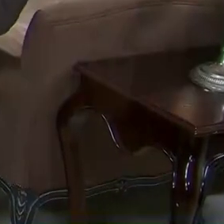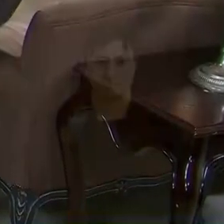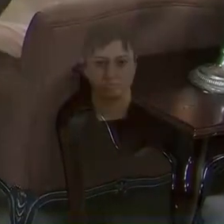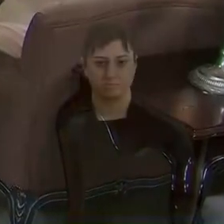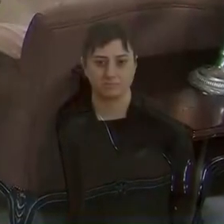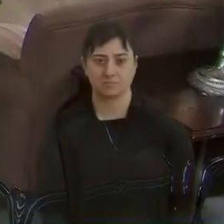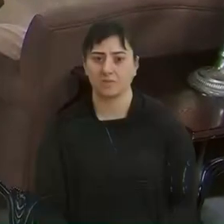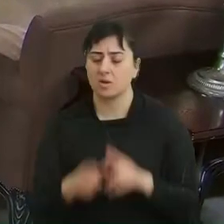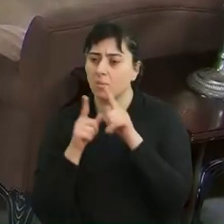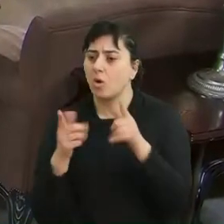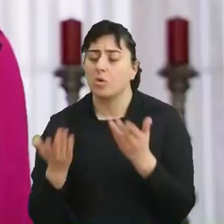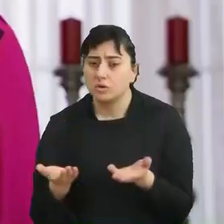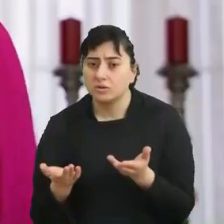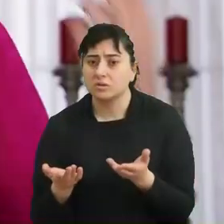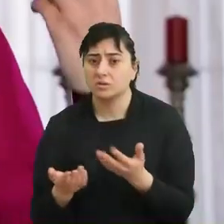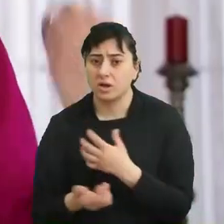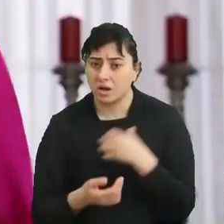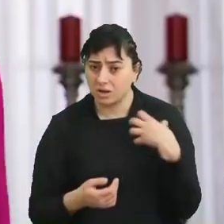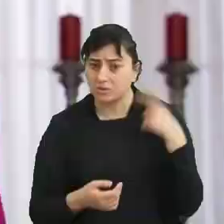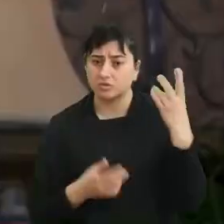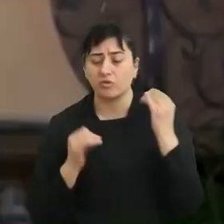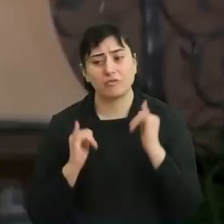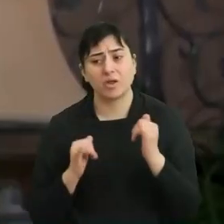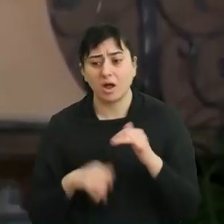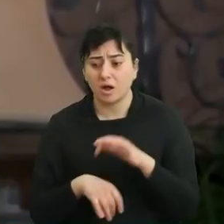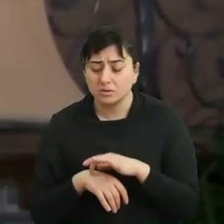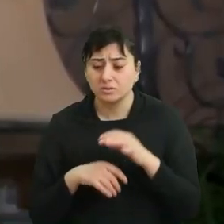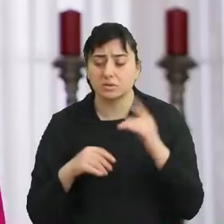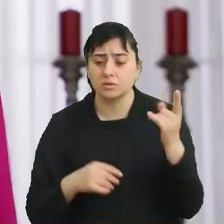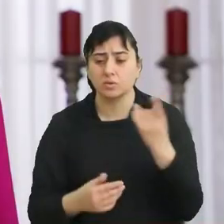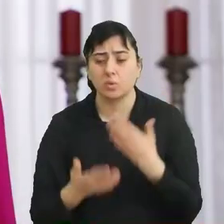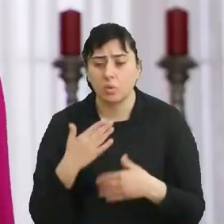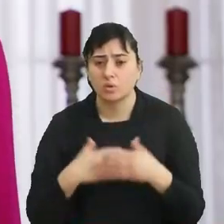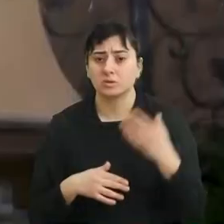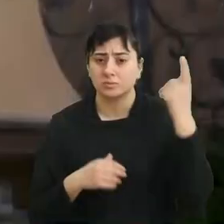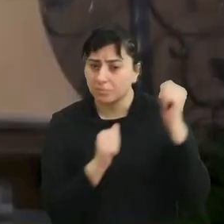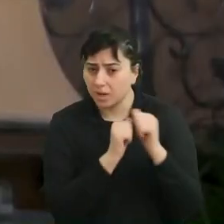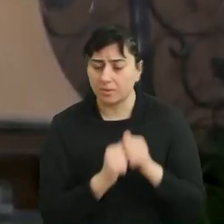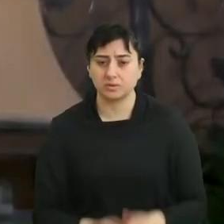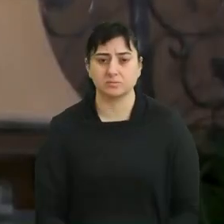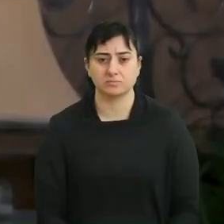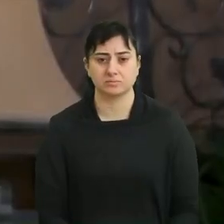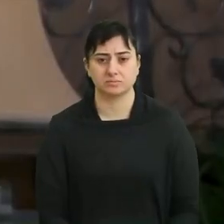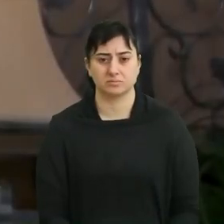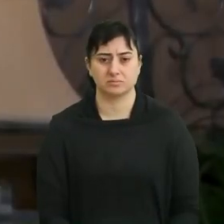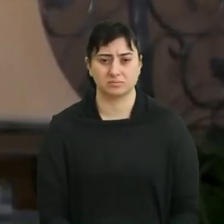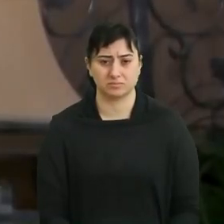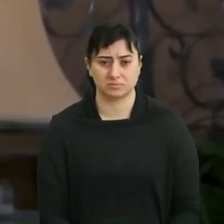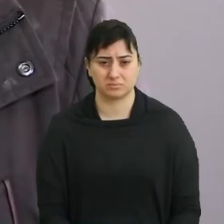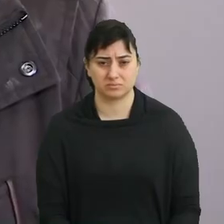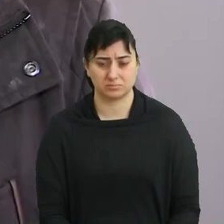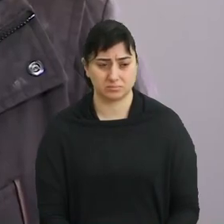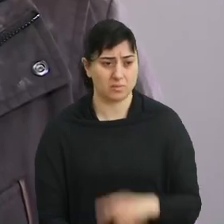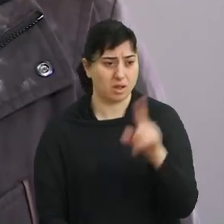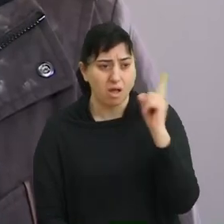Biraz sessiz olsana be hayatım. Anişkom çok fena. Daha yeni yeni kendine geliyor. Biricik yanında. Demek haberiniz